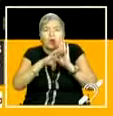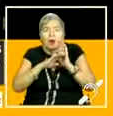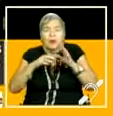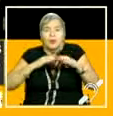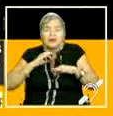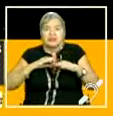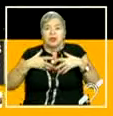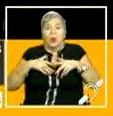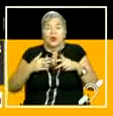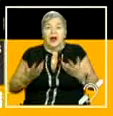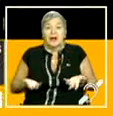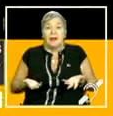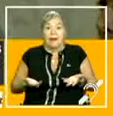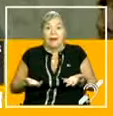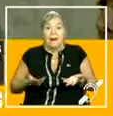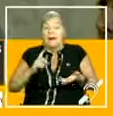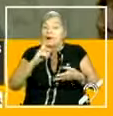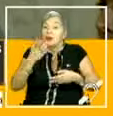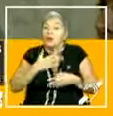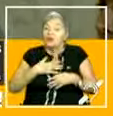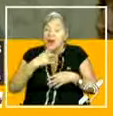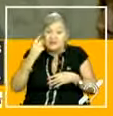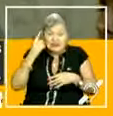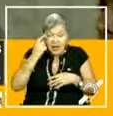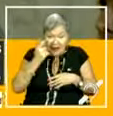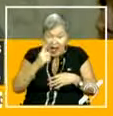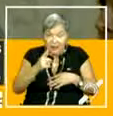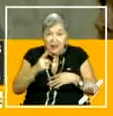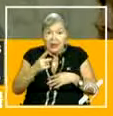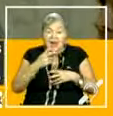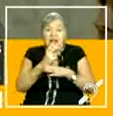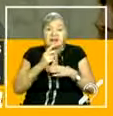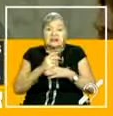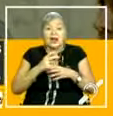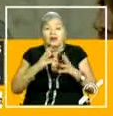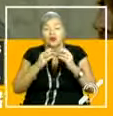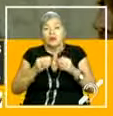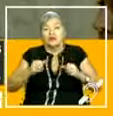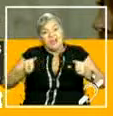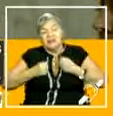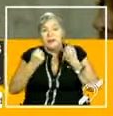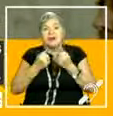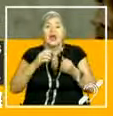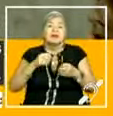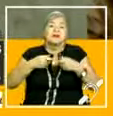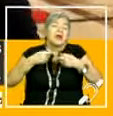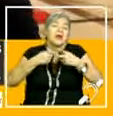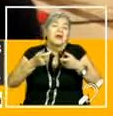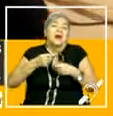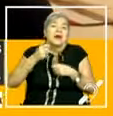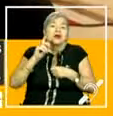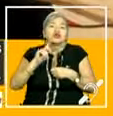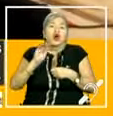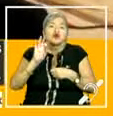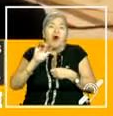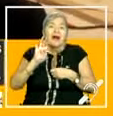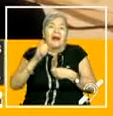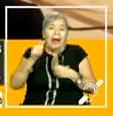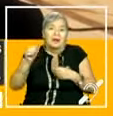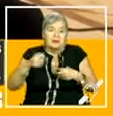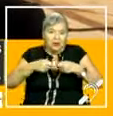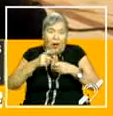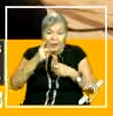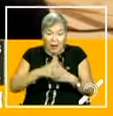Zelensky. Nu vreau să cred că statul român s-a speriat de Diana Șoșoacă, am fi, cum spuneam, de râsul curcilor. Ați pregătit ceva